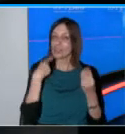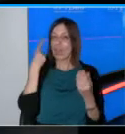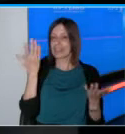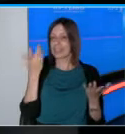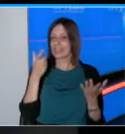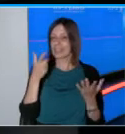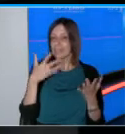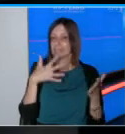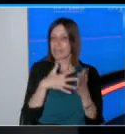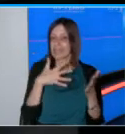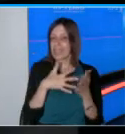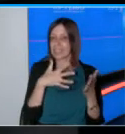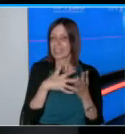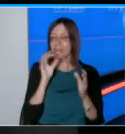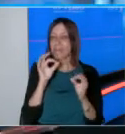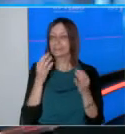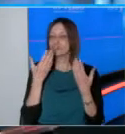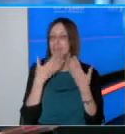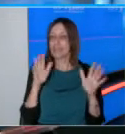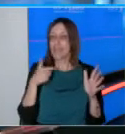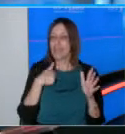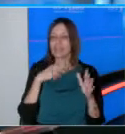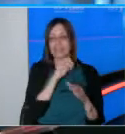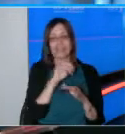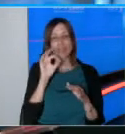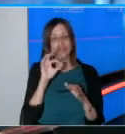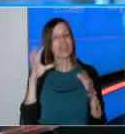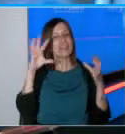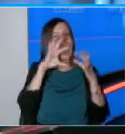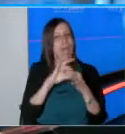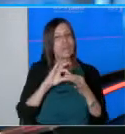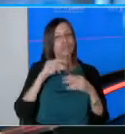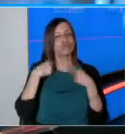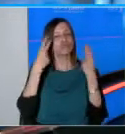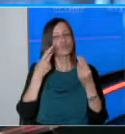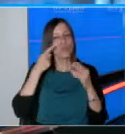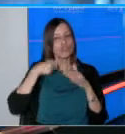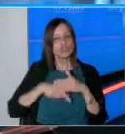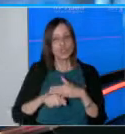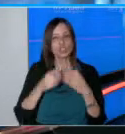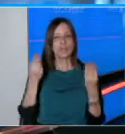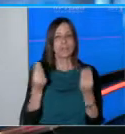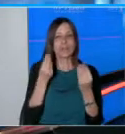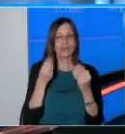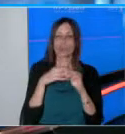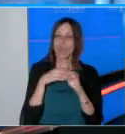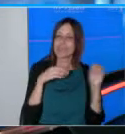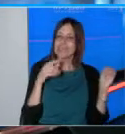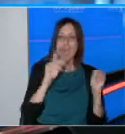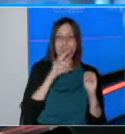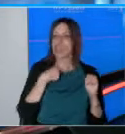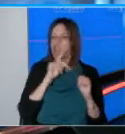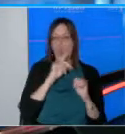קטע, הרגתם אותי עכשיו. באמת, היא ממש פתחה לי את העניין הזה של להתחבר שוב לשורשים, ולמשהו המזרחי הזה, ולא, אני לא תימניה,